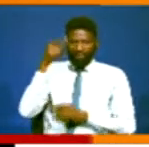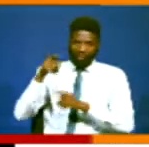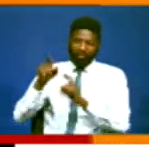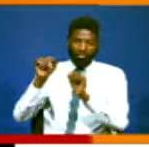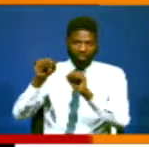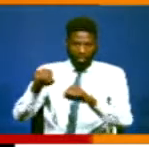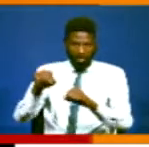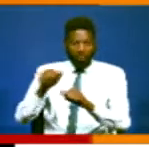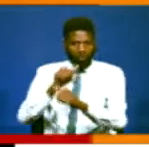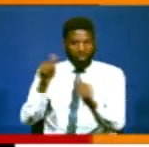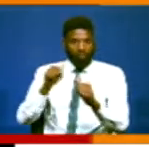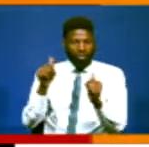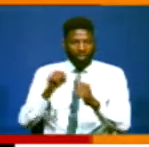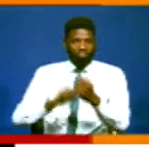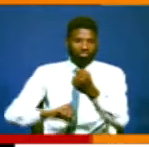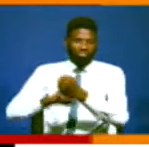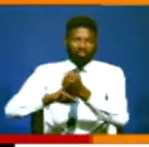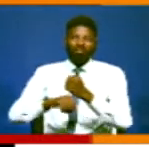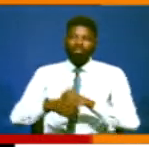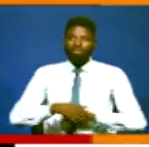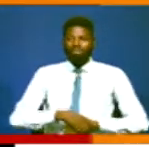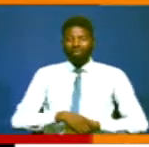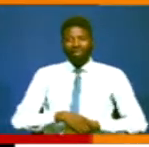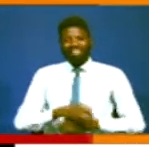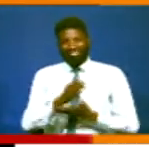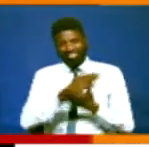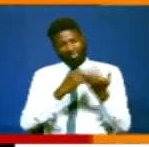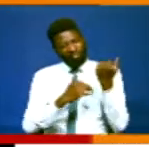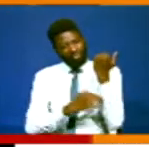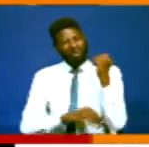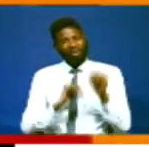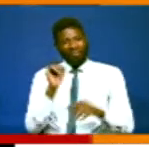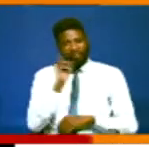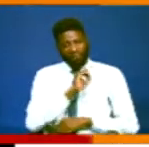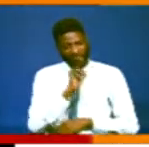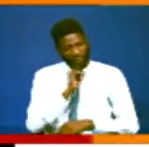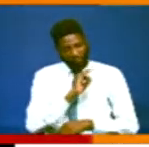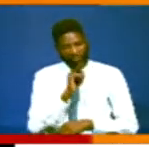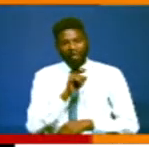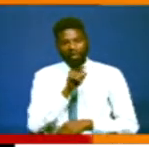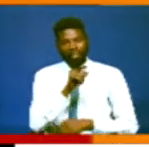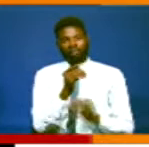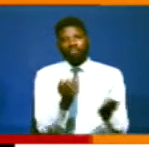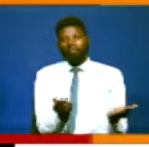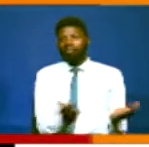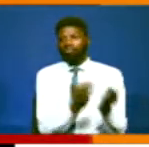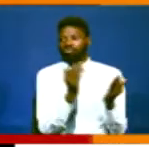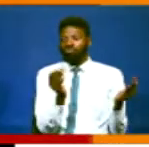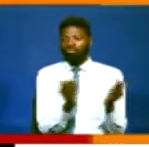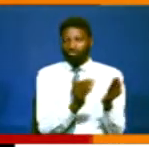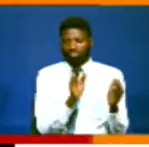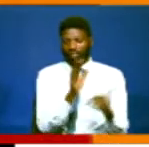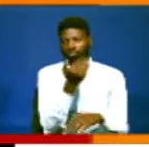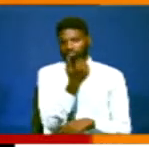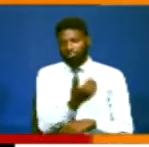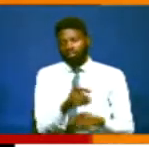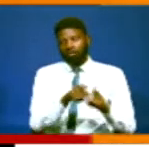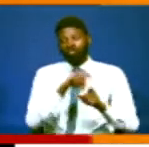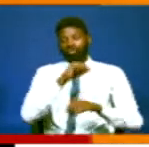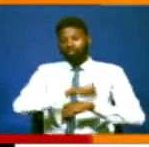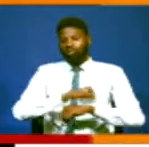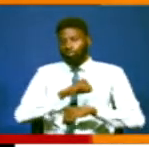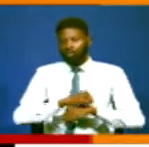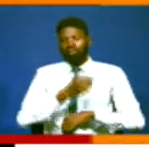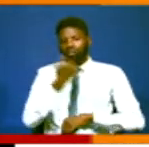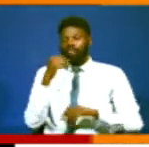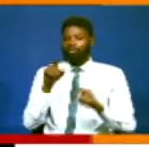Ili kuweza kuinua hawa ambao tayari ni maskini wanateseka pale, ili mwanao aende shuleni pia, ni vizuri pia wao kuzingatiwa. Kwa